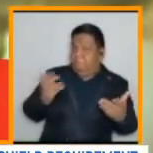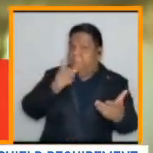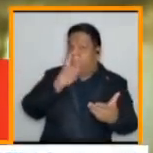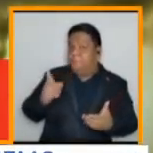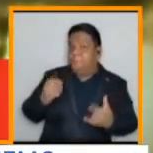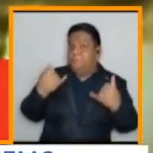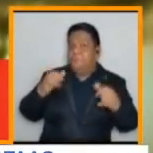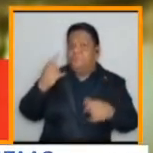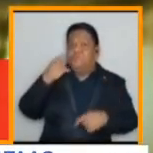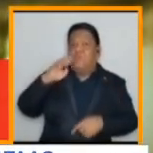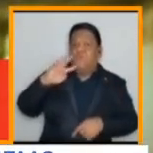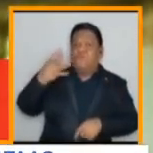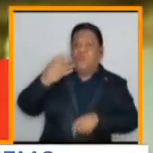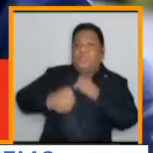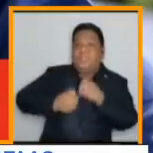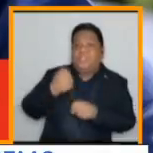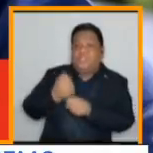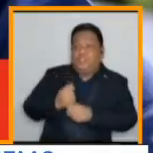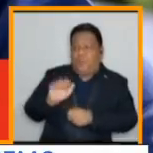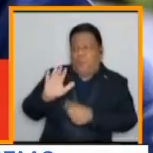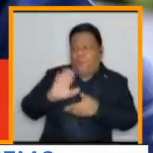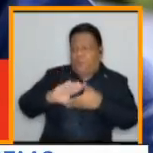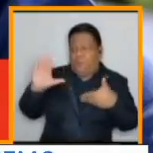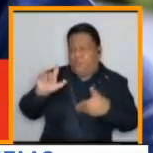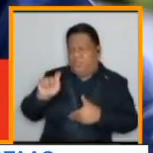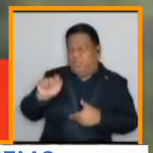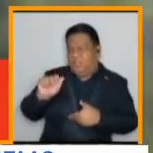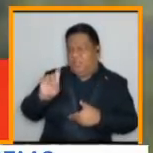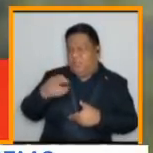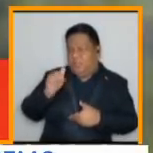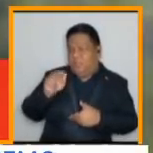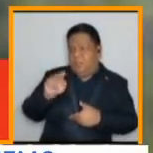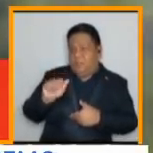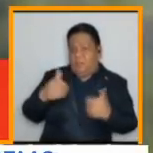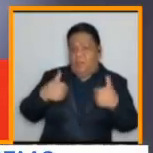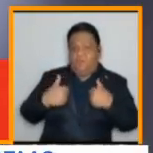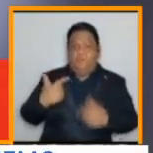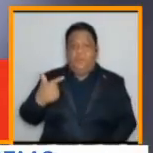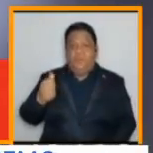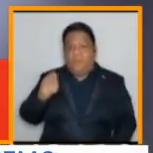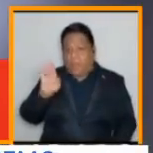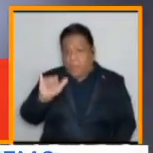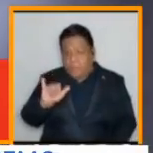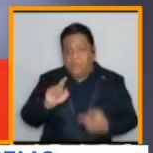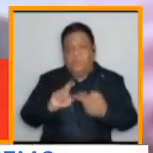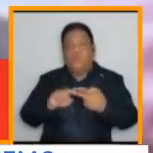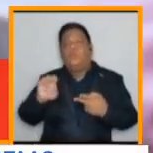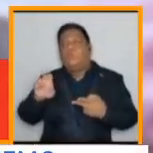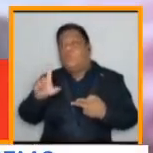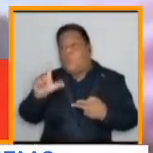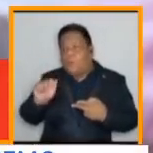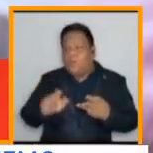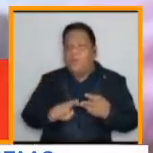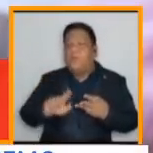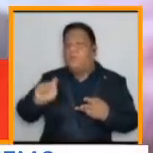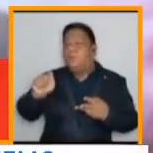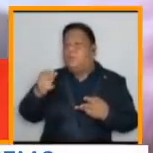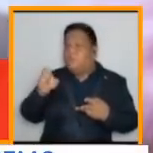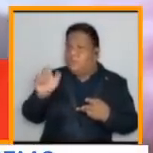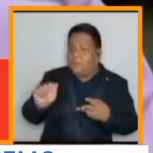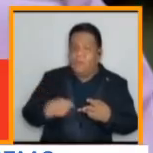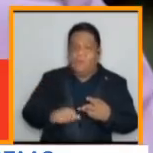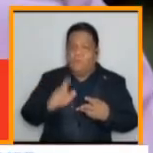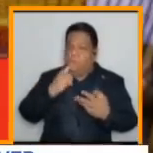Tadhana, you have no less than Gabby Concepcion, Yula Valdez, Thea Tolentino. Talagang